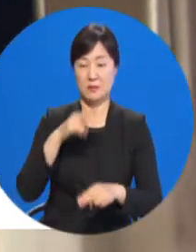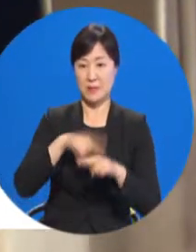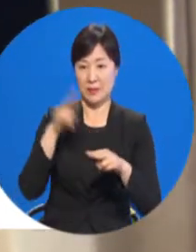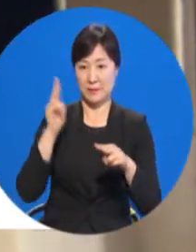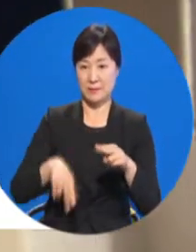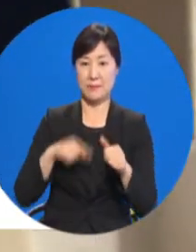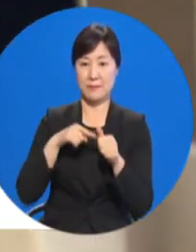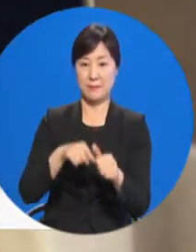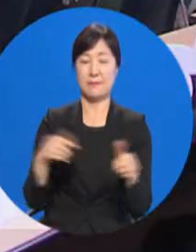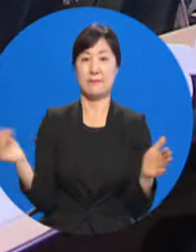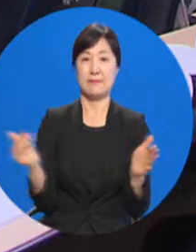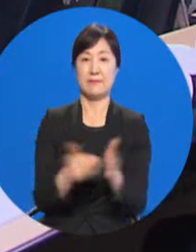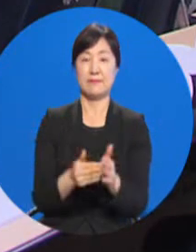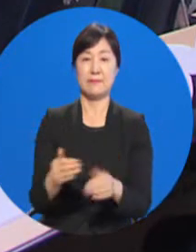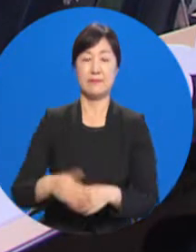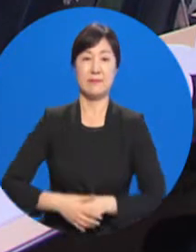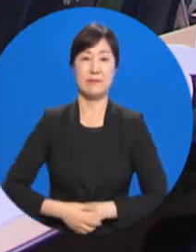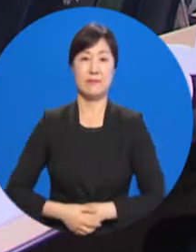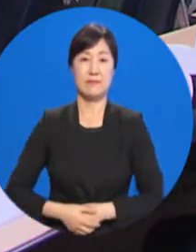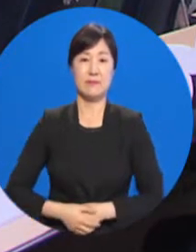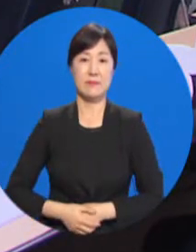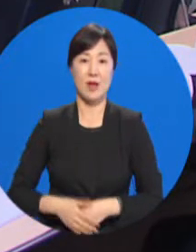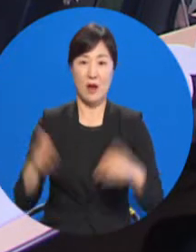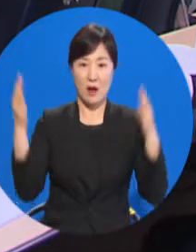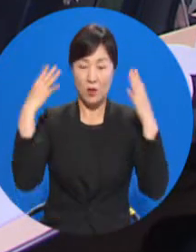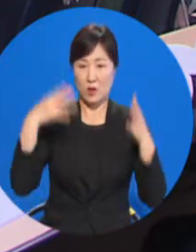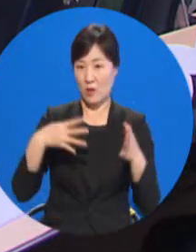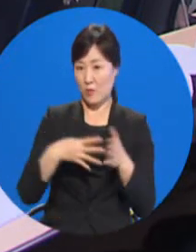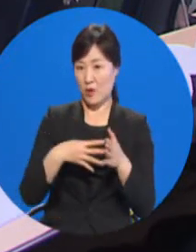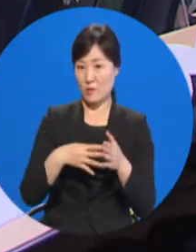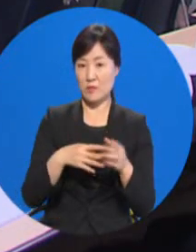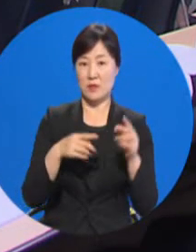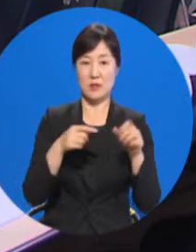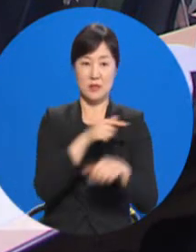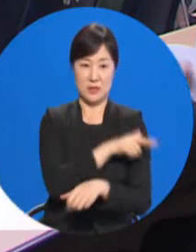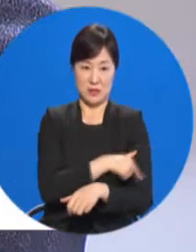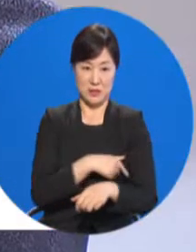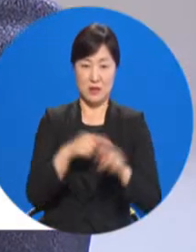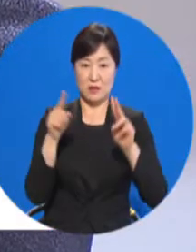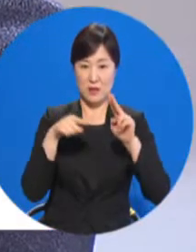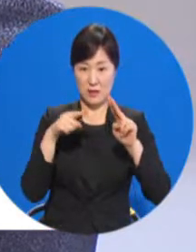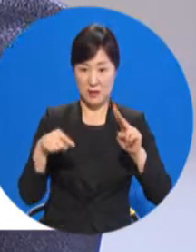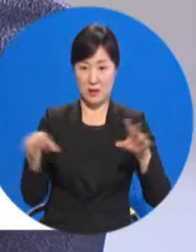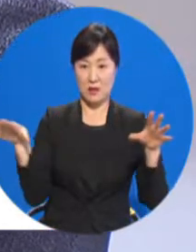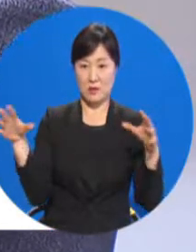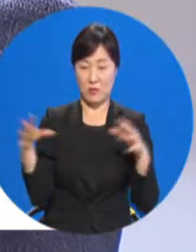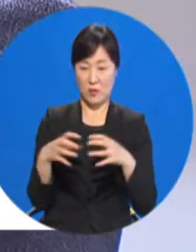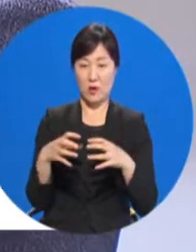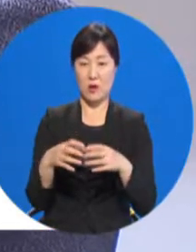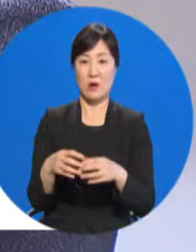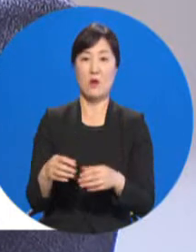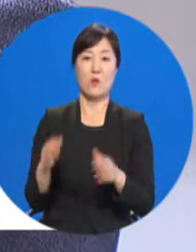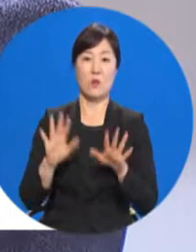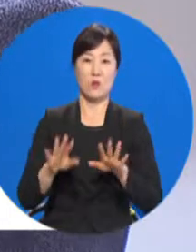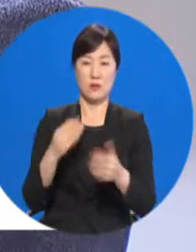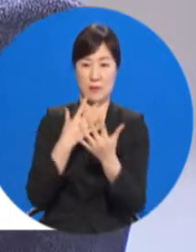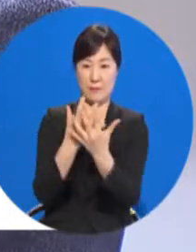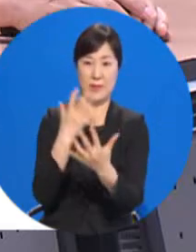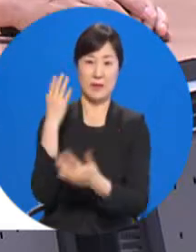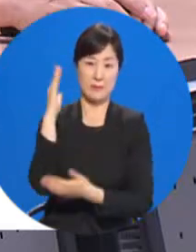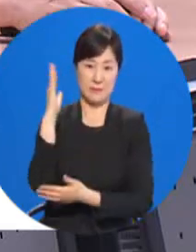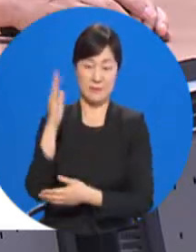면직 처리했습니다. 학교 법인 이사 3명과 청암대 교수협의회는 기자회견을 열어 일방적인